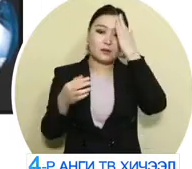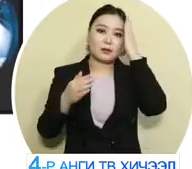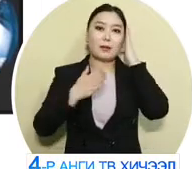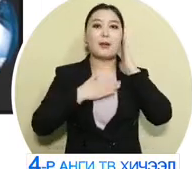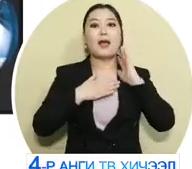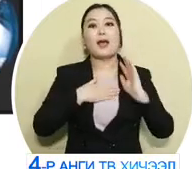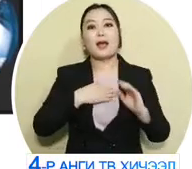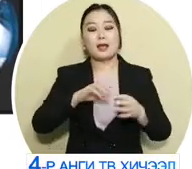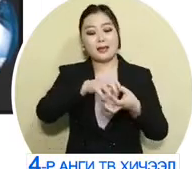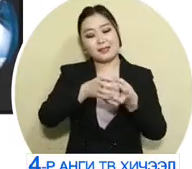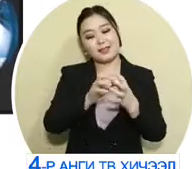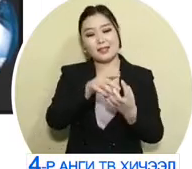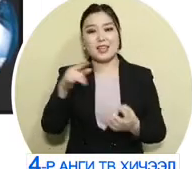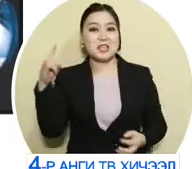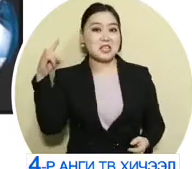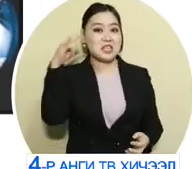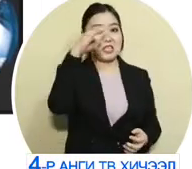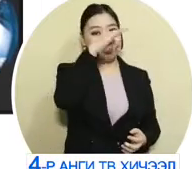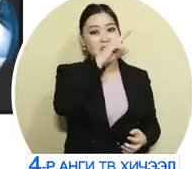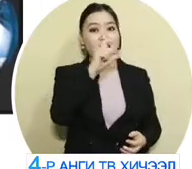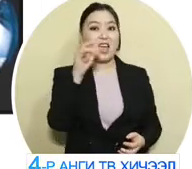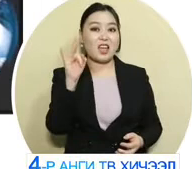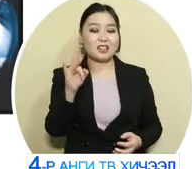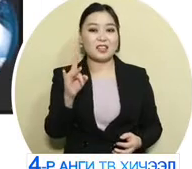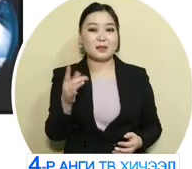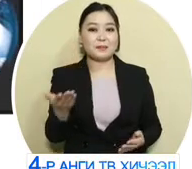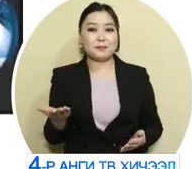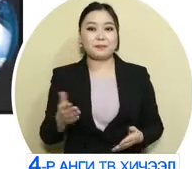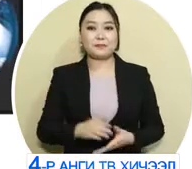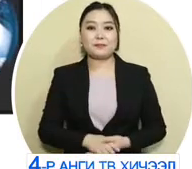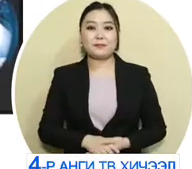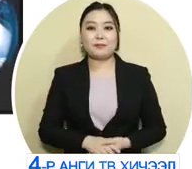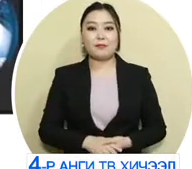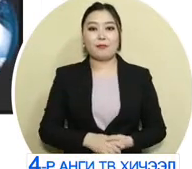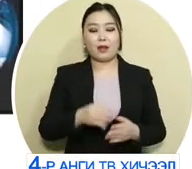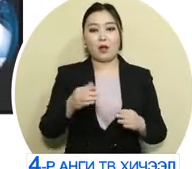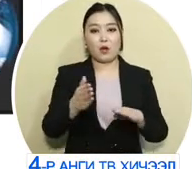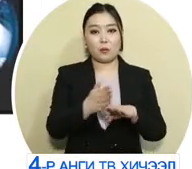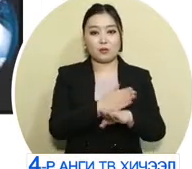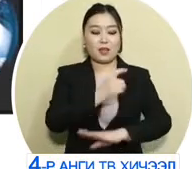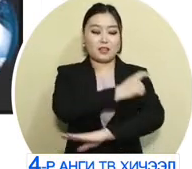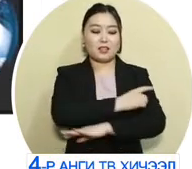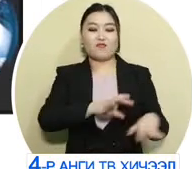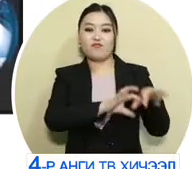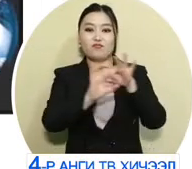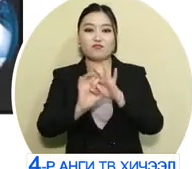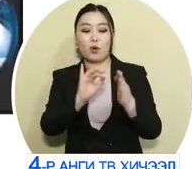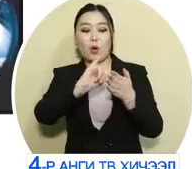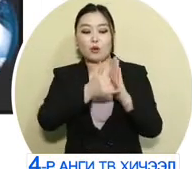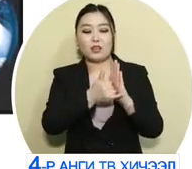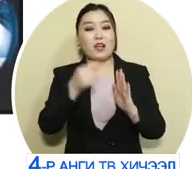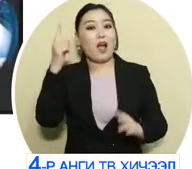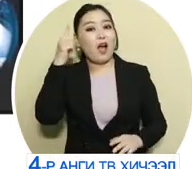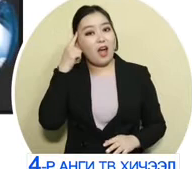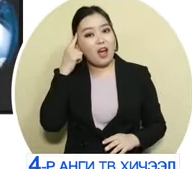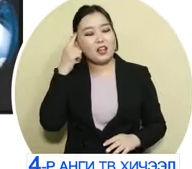Намайг сансарт нисгэр гэдэг энэ шүлгийг бид нар өмнөх хичээлүүдтэйгээ уялдуулан утгыг ойлгож уран яруу